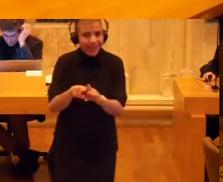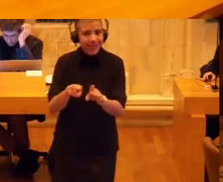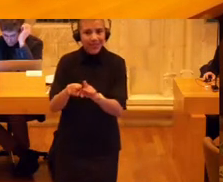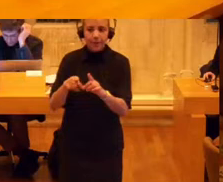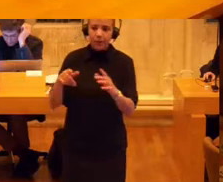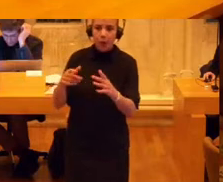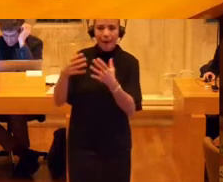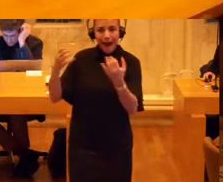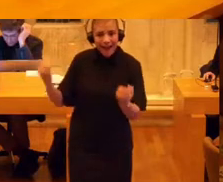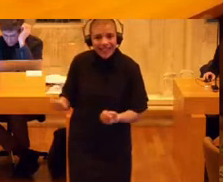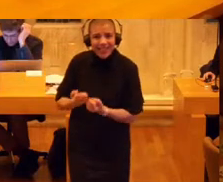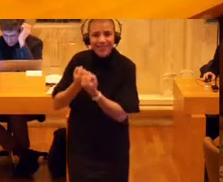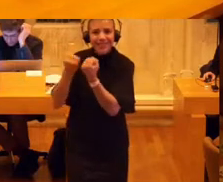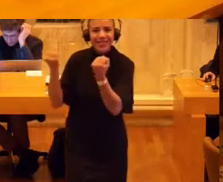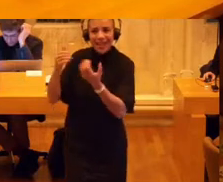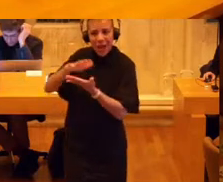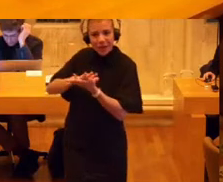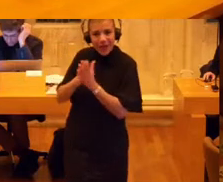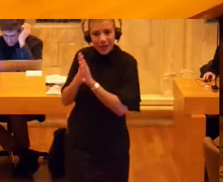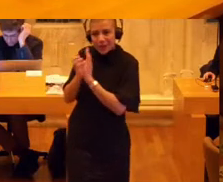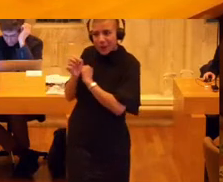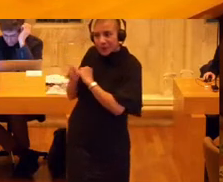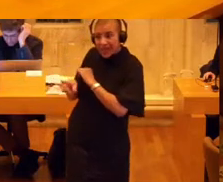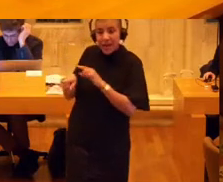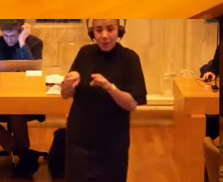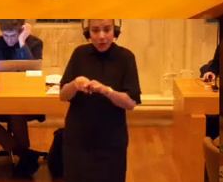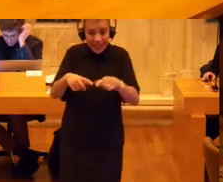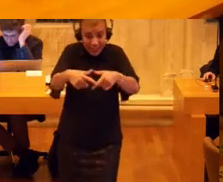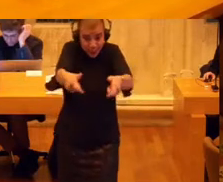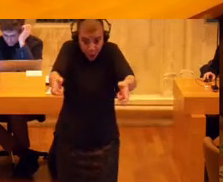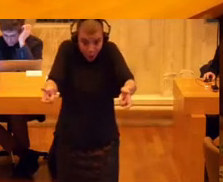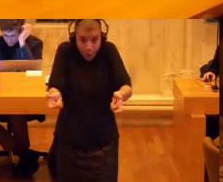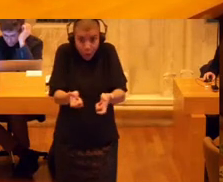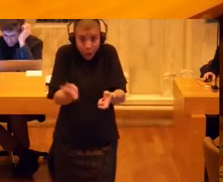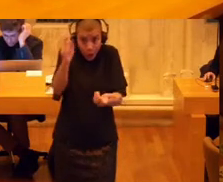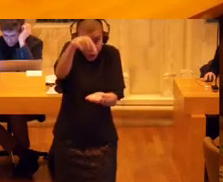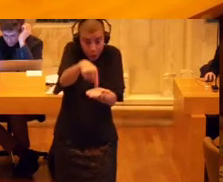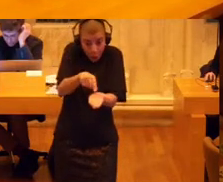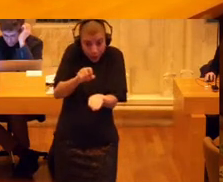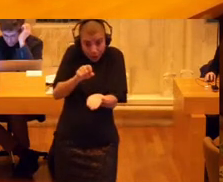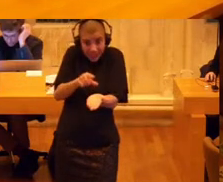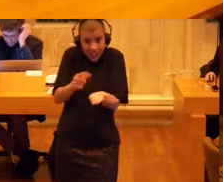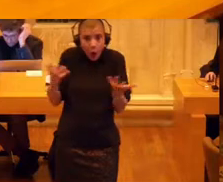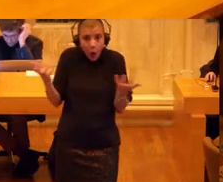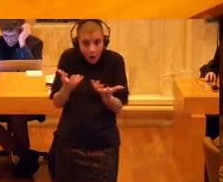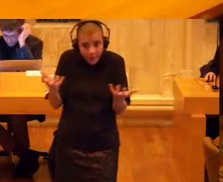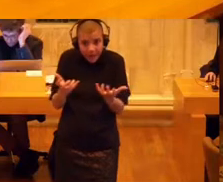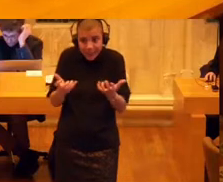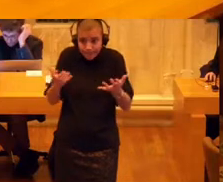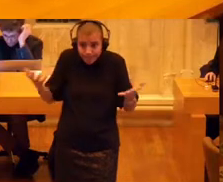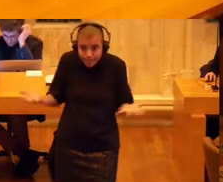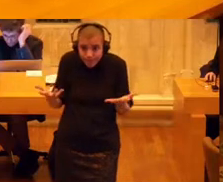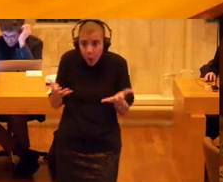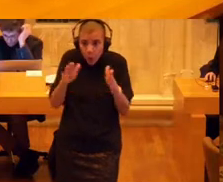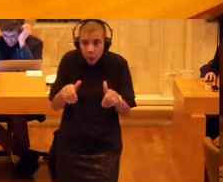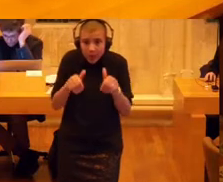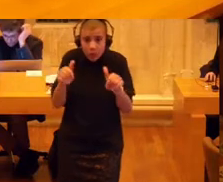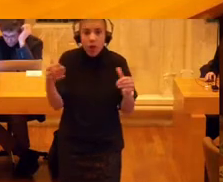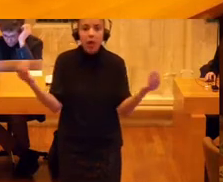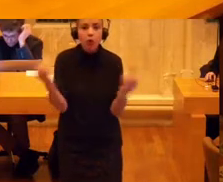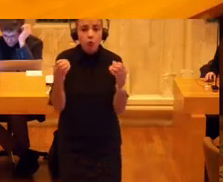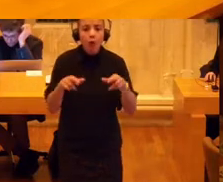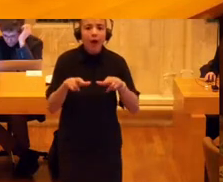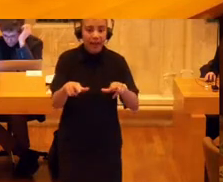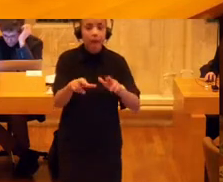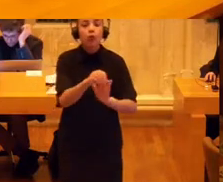et de la yourte, ou en dur, on verra, en fonction de l'évolution des choses, sur la rive droite. Je